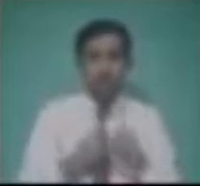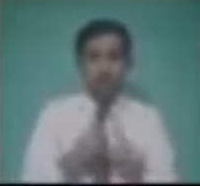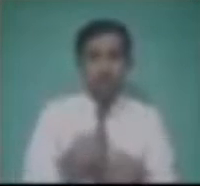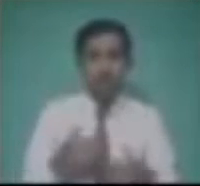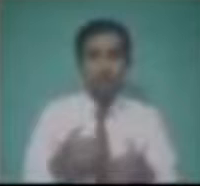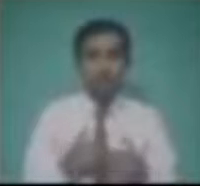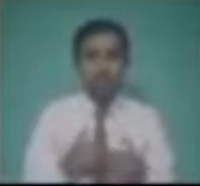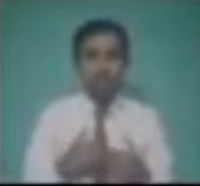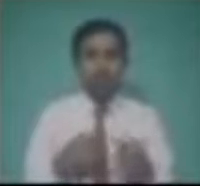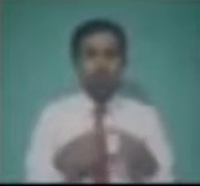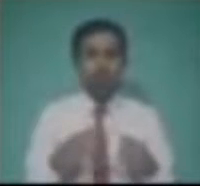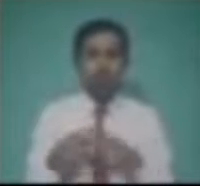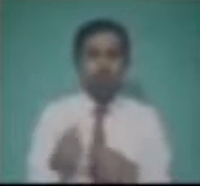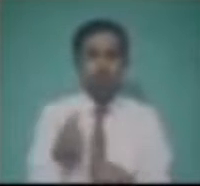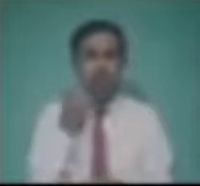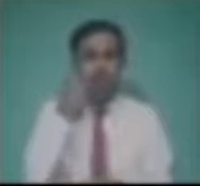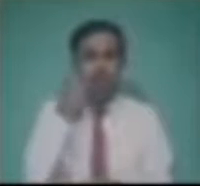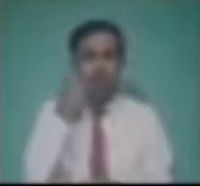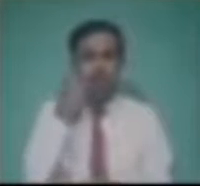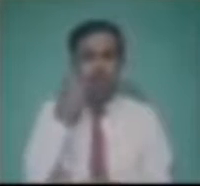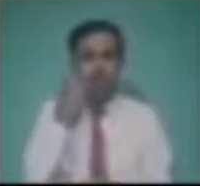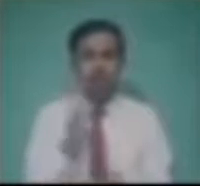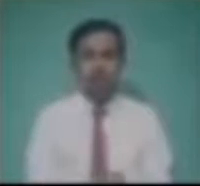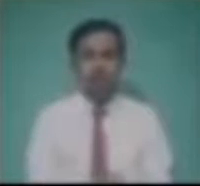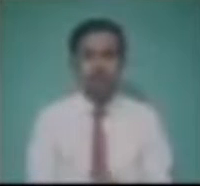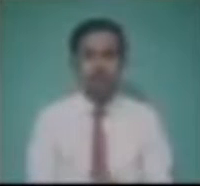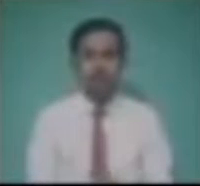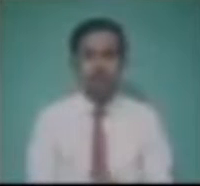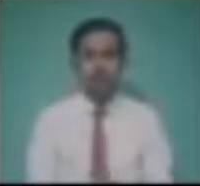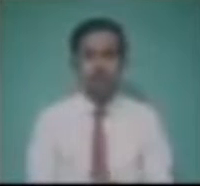mata vivida mata darnawa.